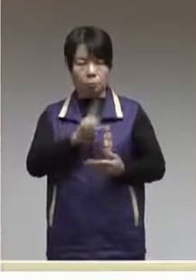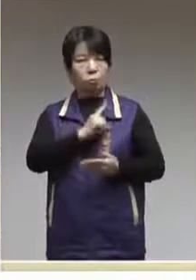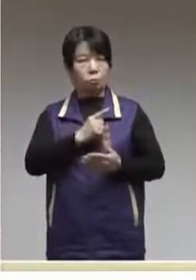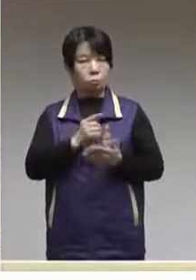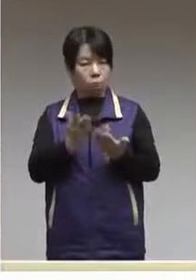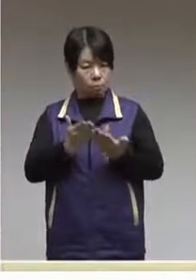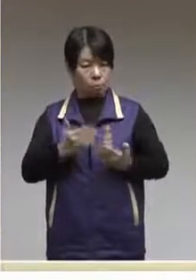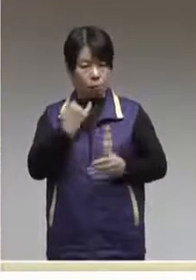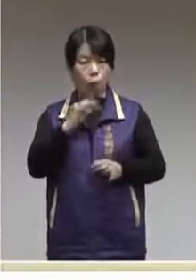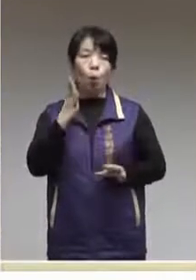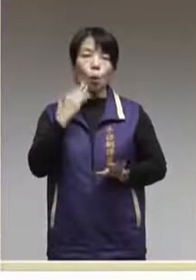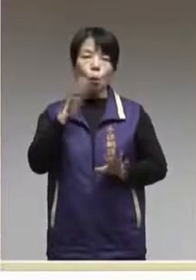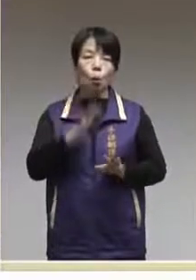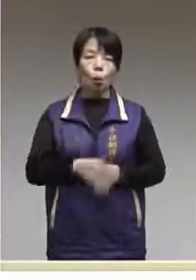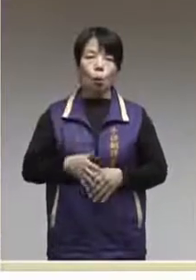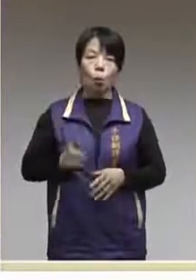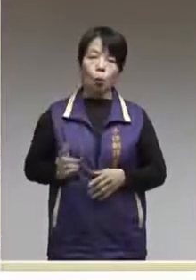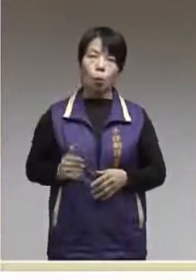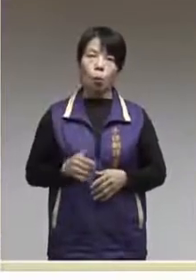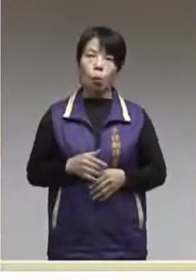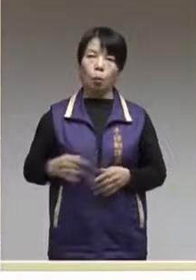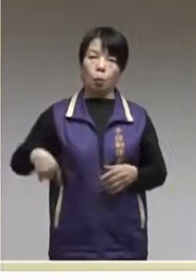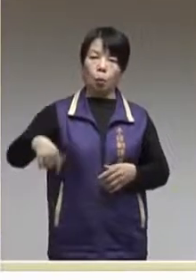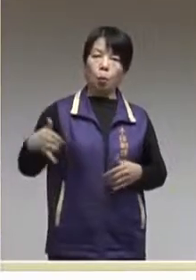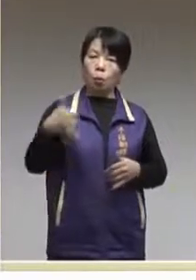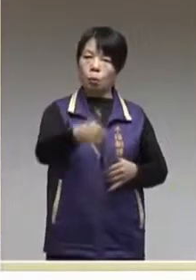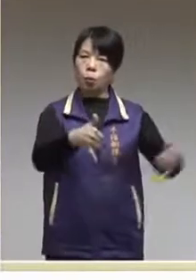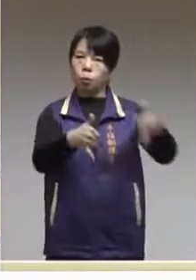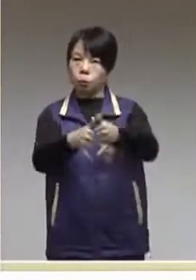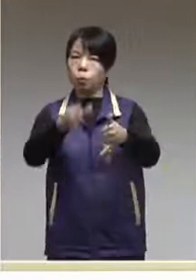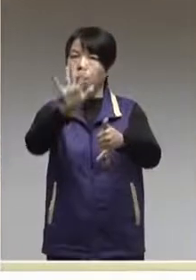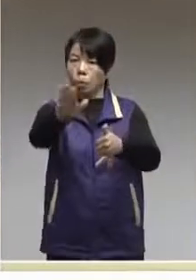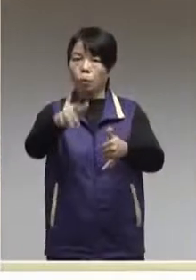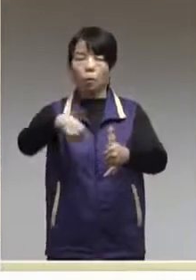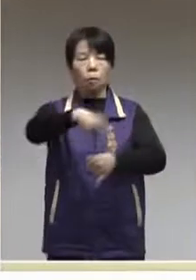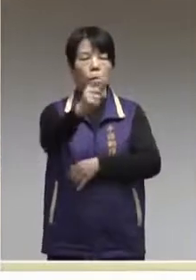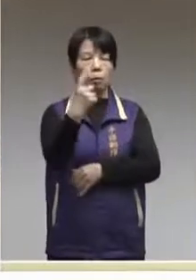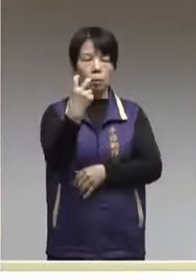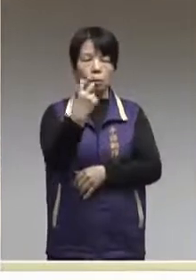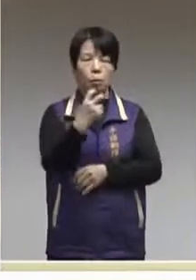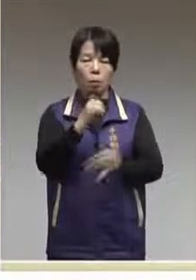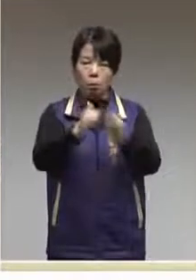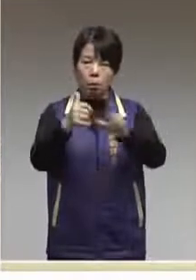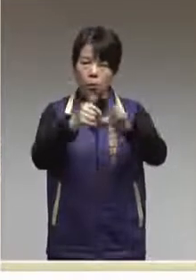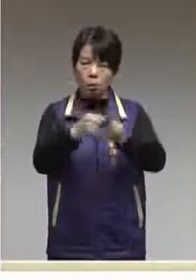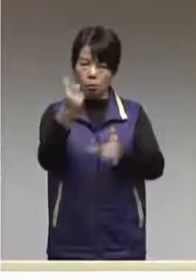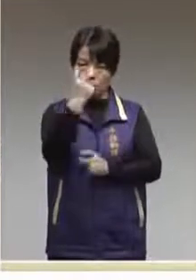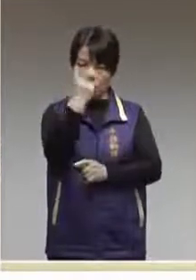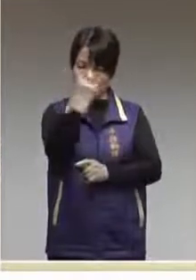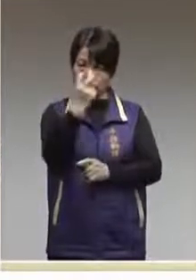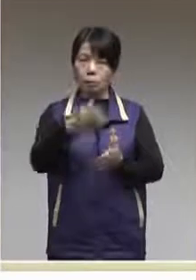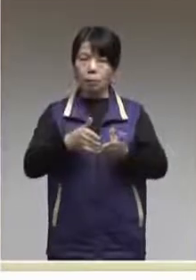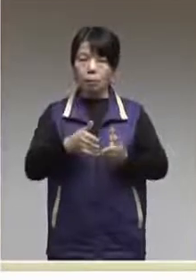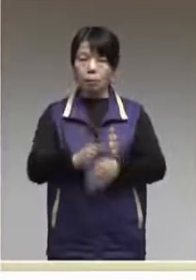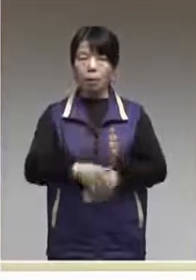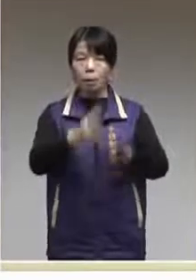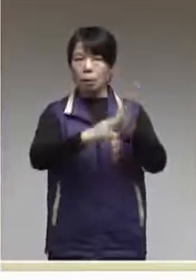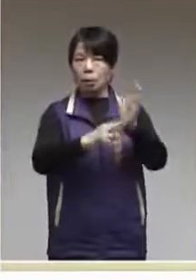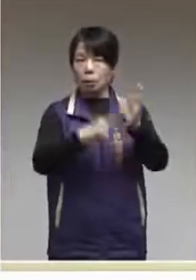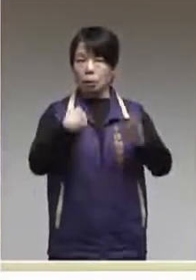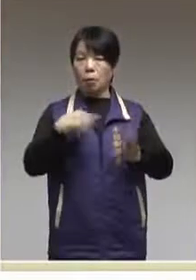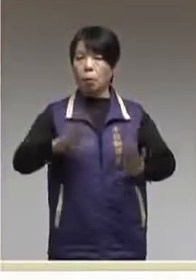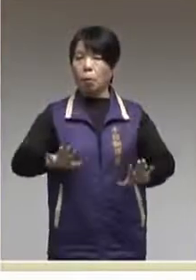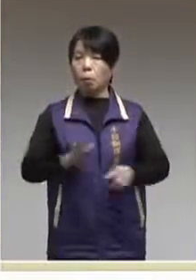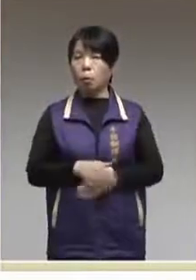一旦出现症状的话，主动到我们的社区筛检站去进行筛检，那只要说明有曾经